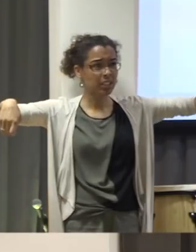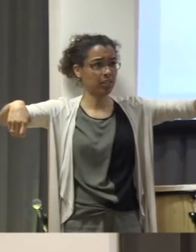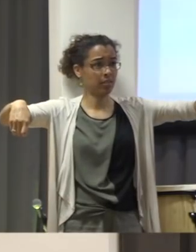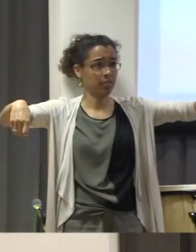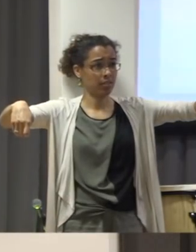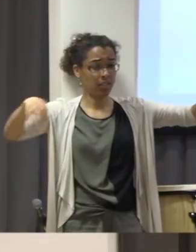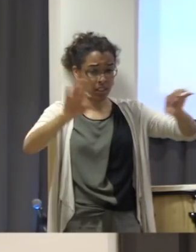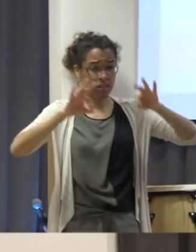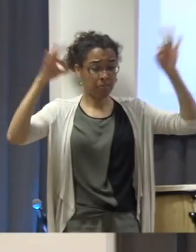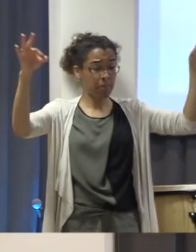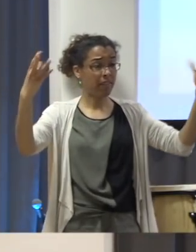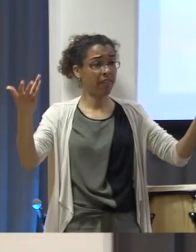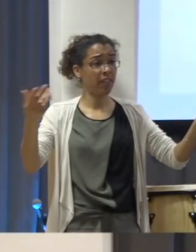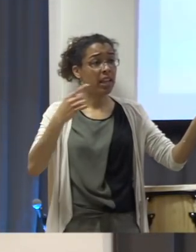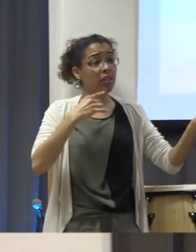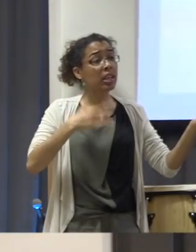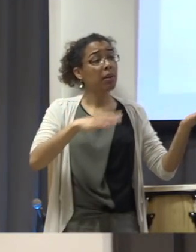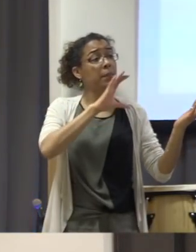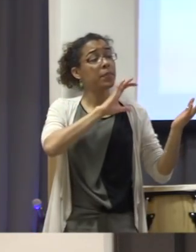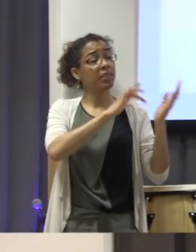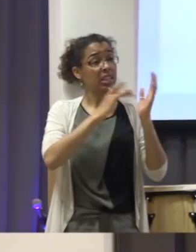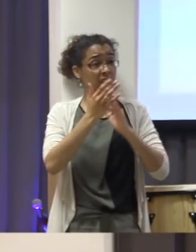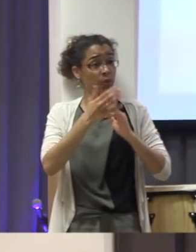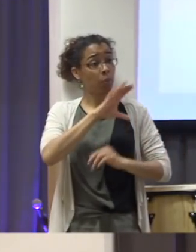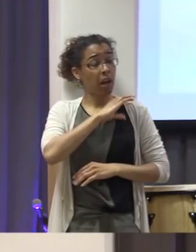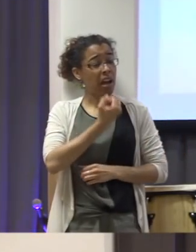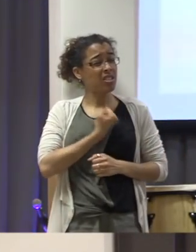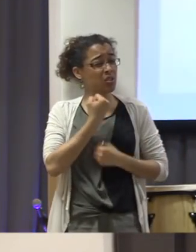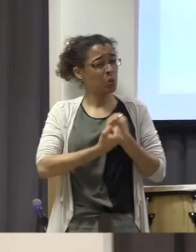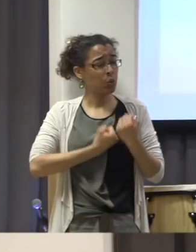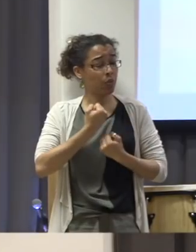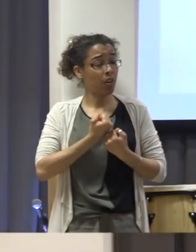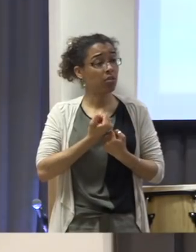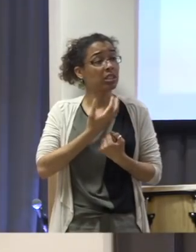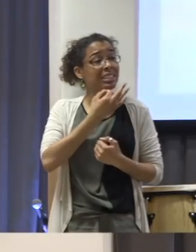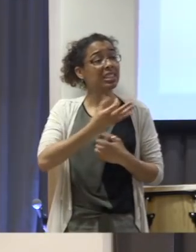Dieu, Jésus lui-même, dans sa souffrance, il dit, tout est